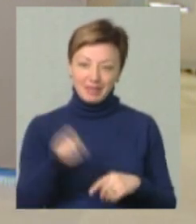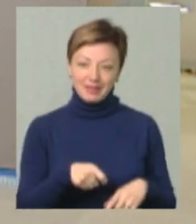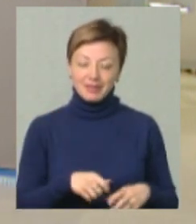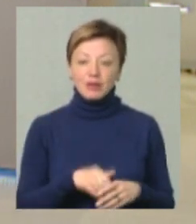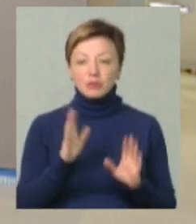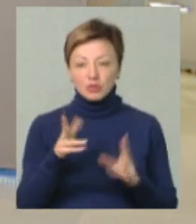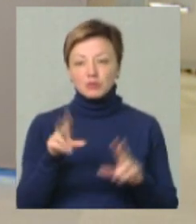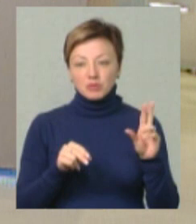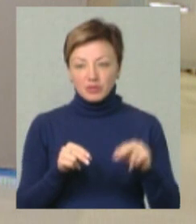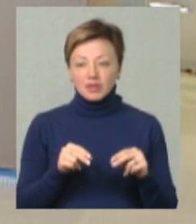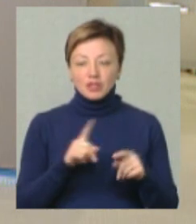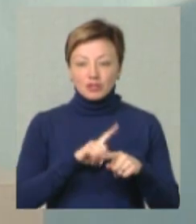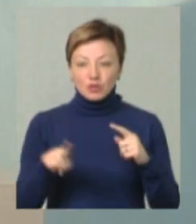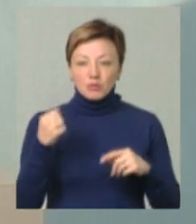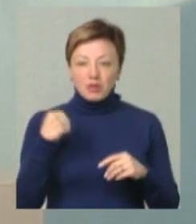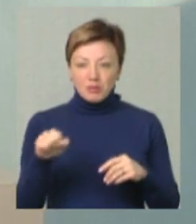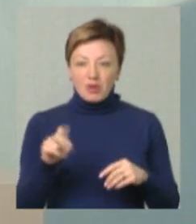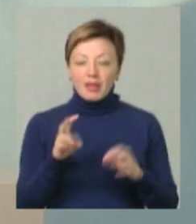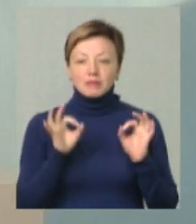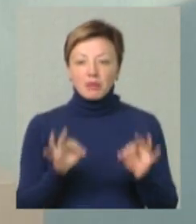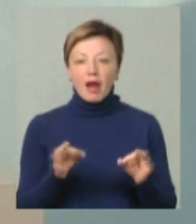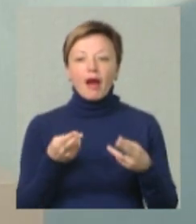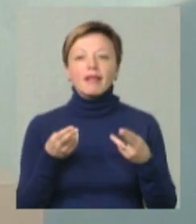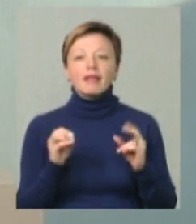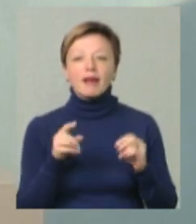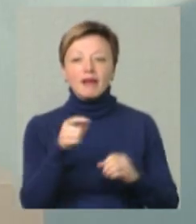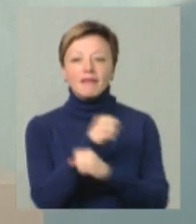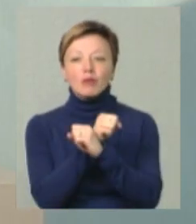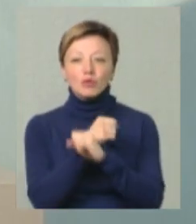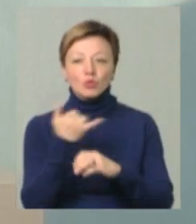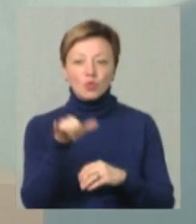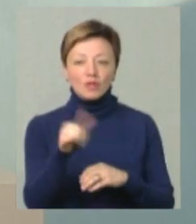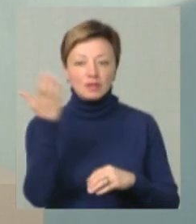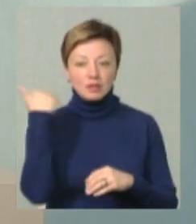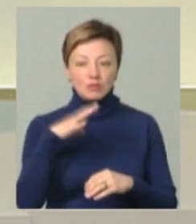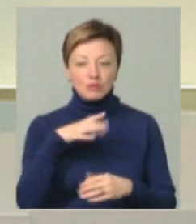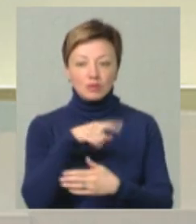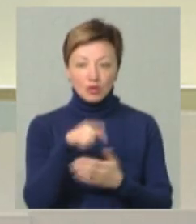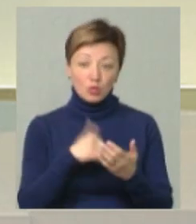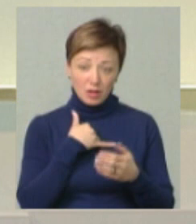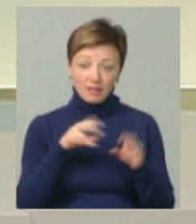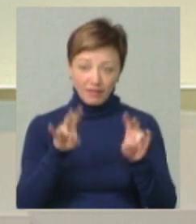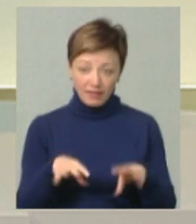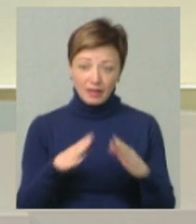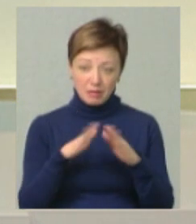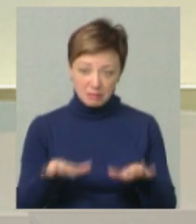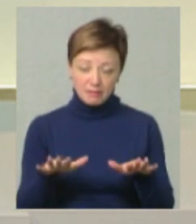Так, будемо сподіватися на швидку перемогу, насправді. Так. А де ті верблюди, які у вас були раніше? Вони наші є тут на